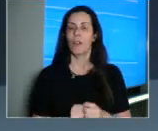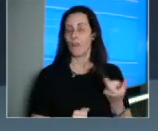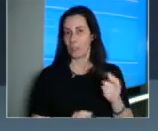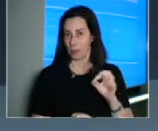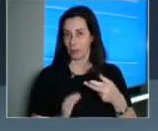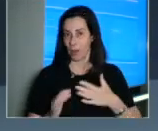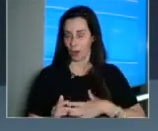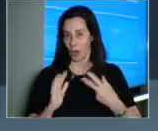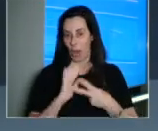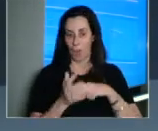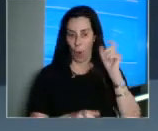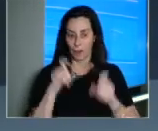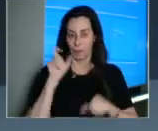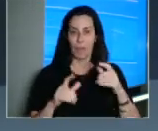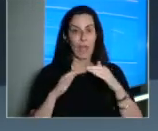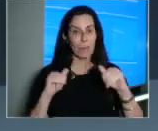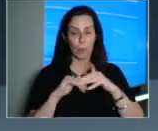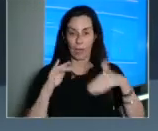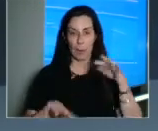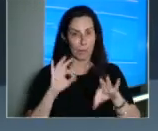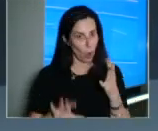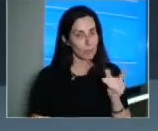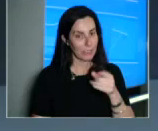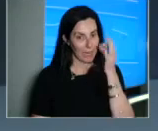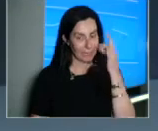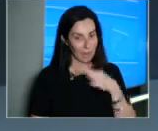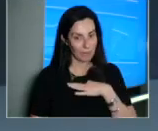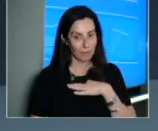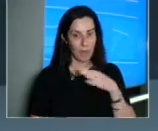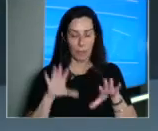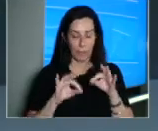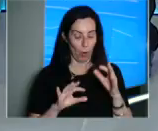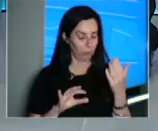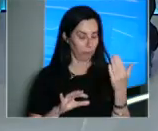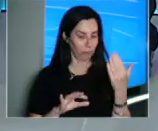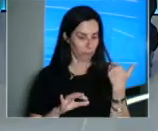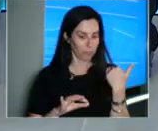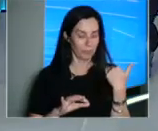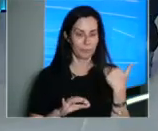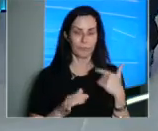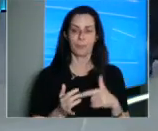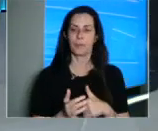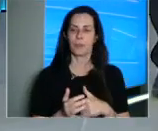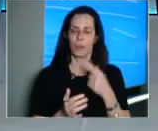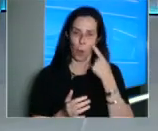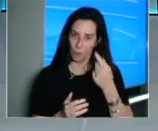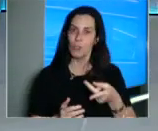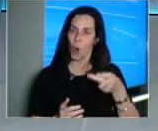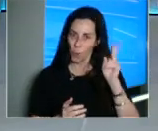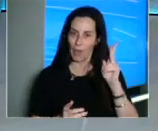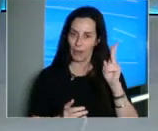הפוליטיקאים. מדובר במימונה אחרי הבחירות, צריך לשים לזה לב, אם הבחירות היו רגע אחרי המימונה, כנראה היינו רואים עוד